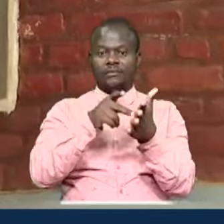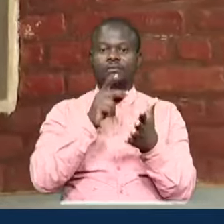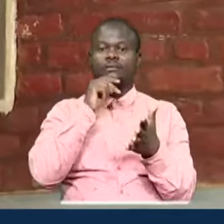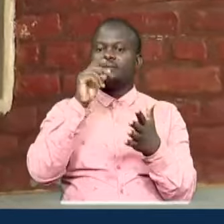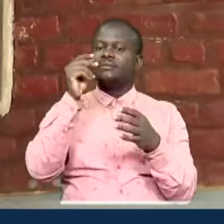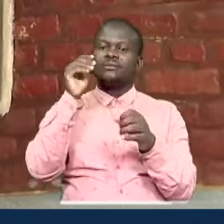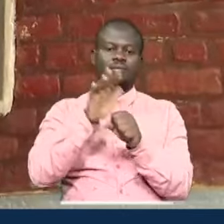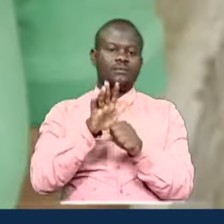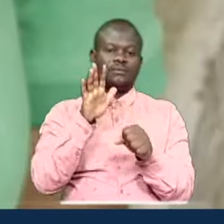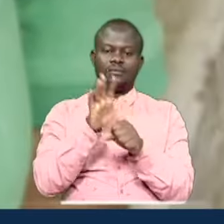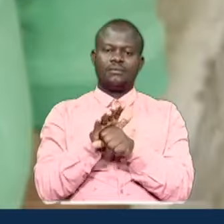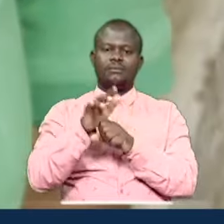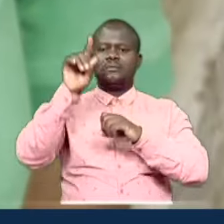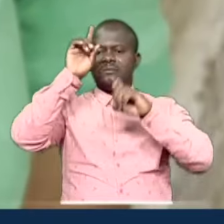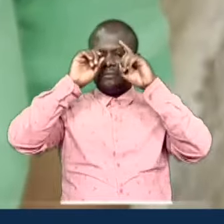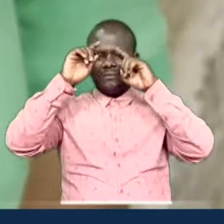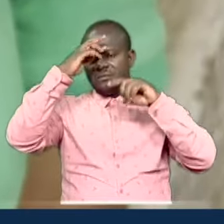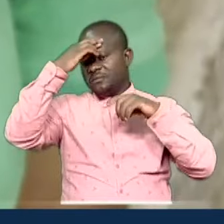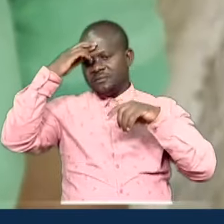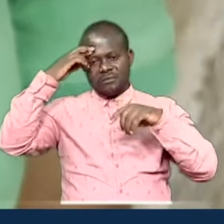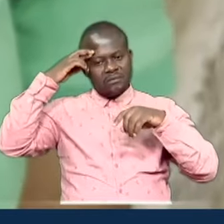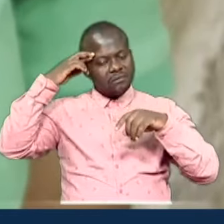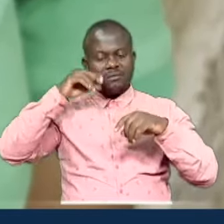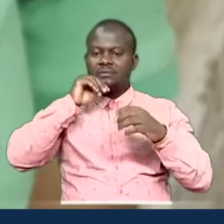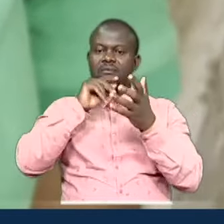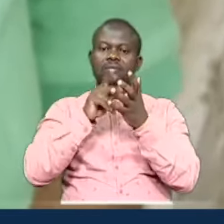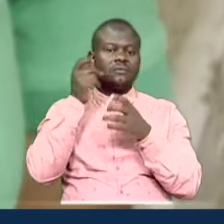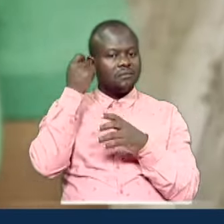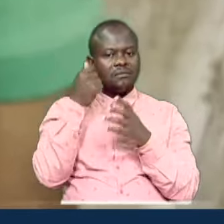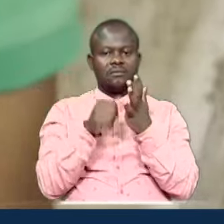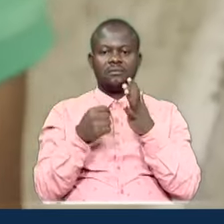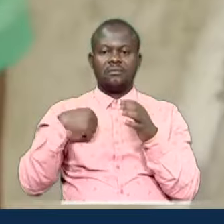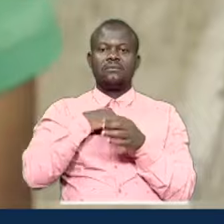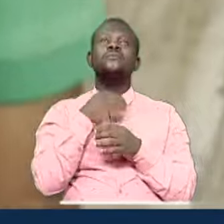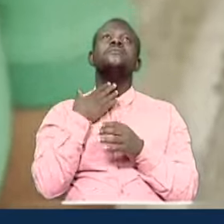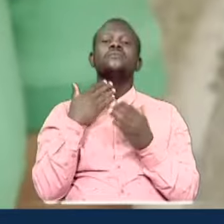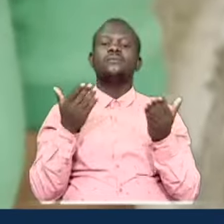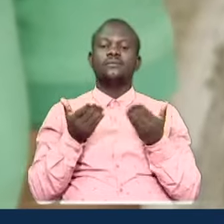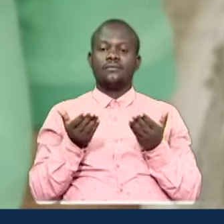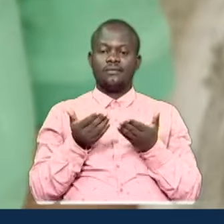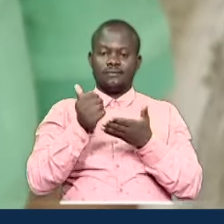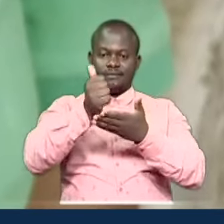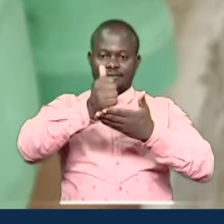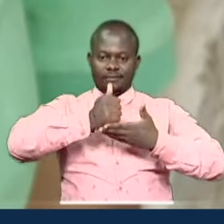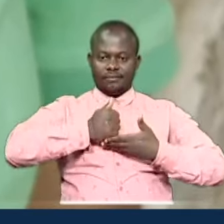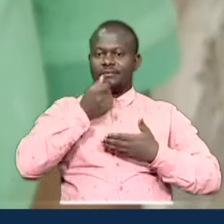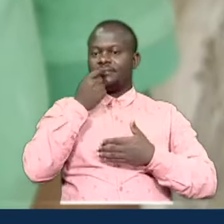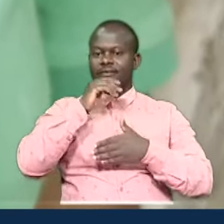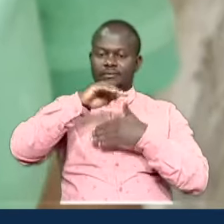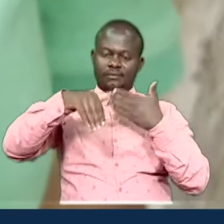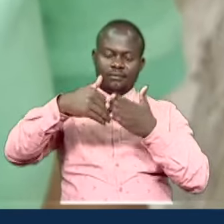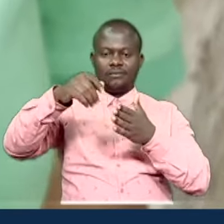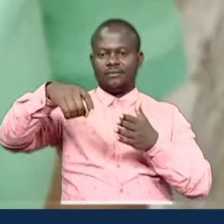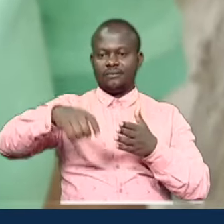menshi cyane ukibaza impamvu assurance ibitayishyura kumva ni ikibazo. Turifuza rero ko badufasha imiti yose dukeneye